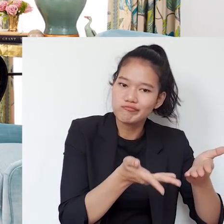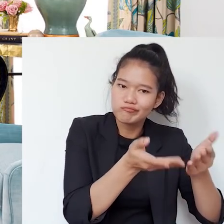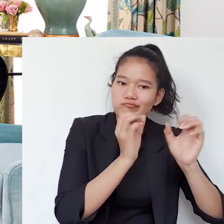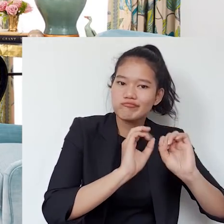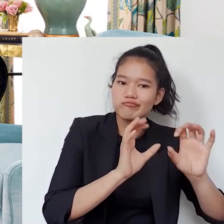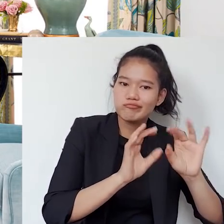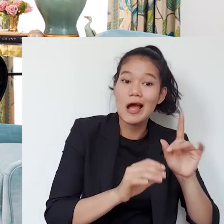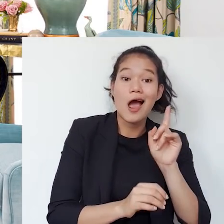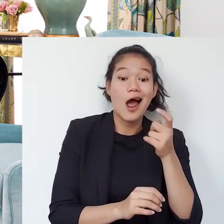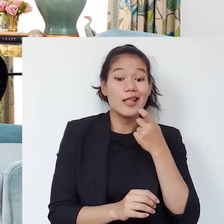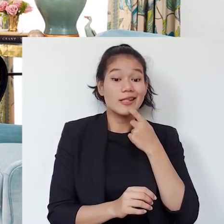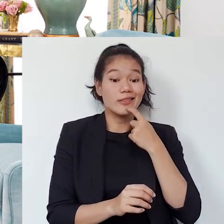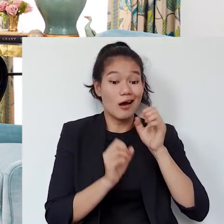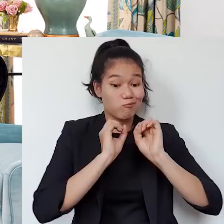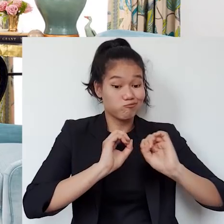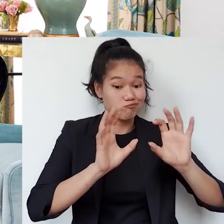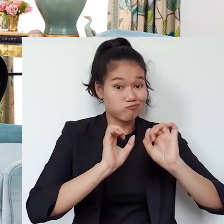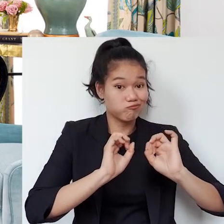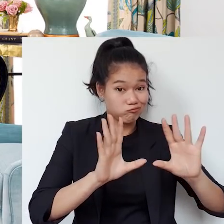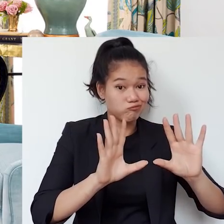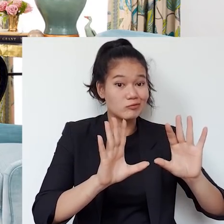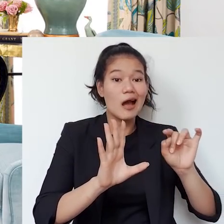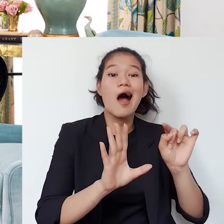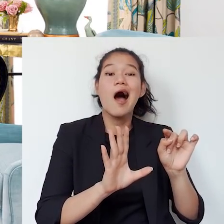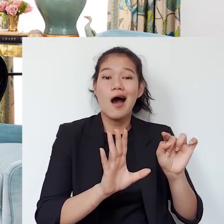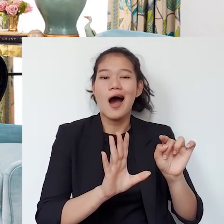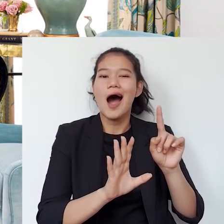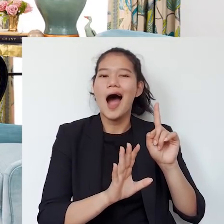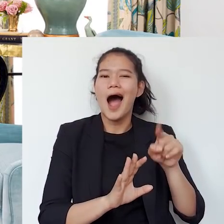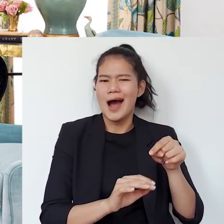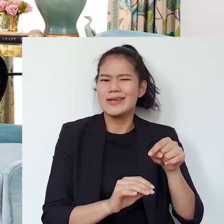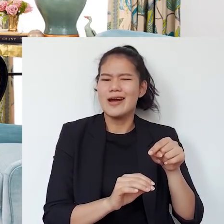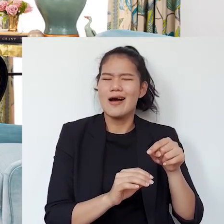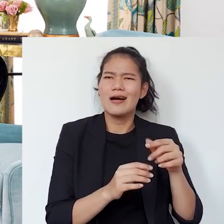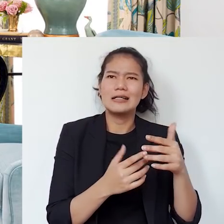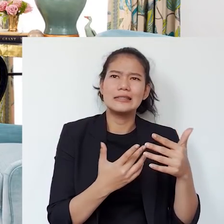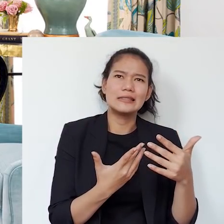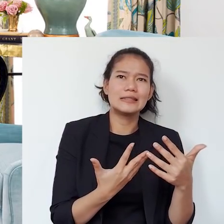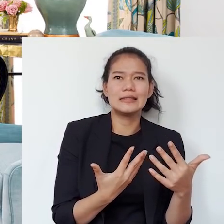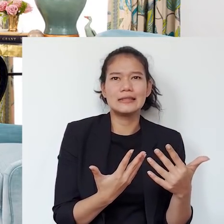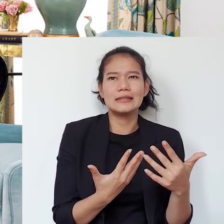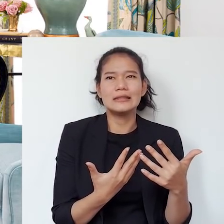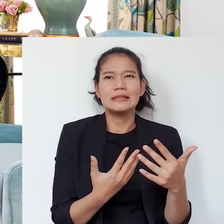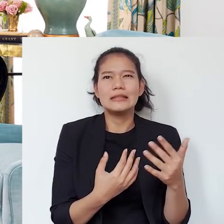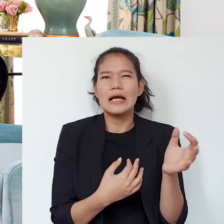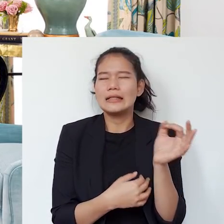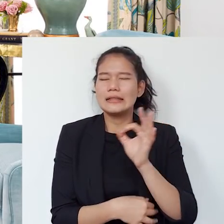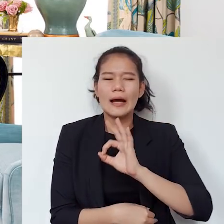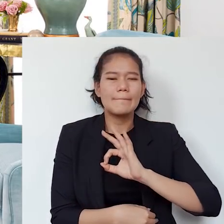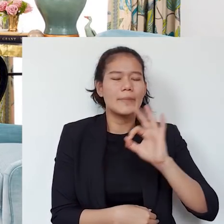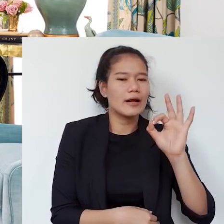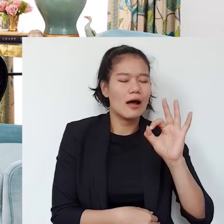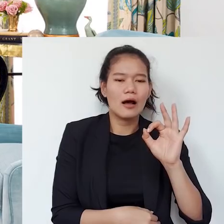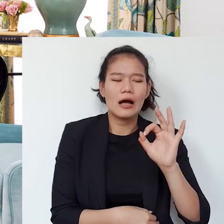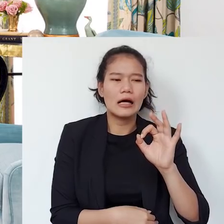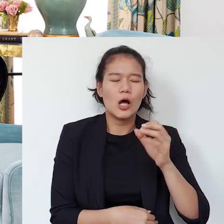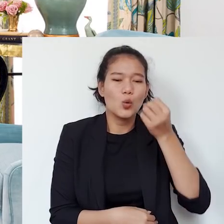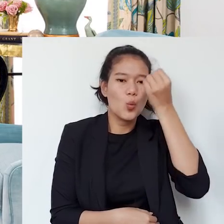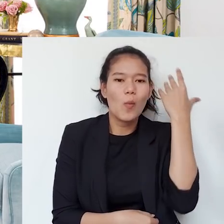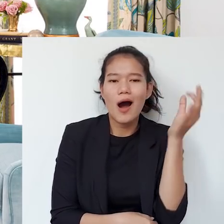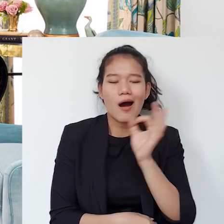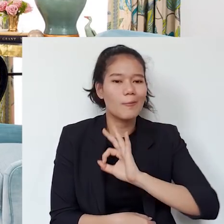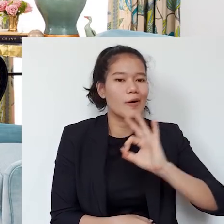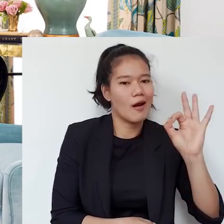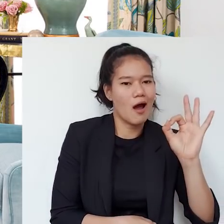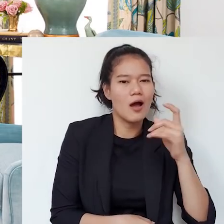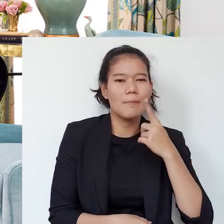soal mempublikasikan segala sesuatu, ada satu hal yang tidak pernah kita lupakan biasanya. Dengan